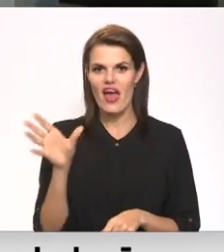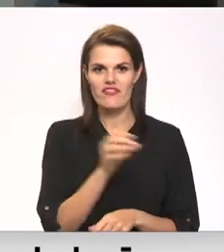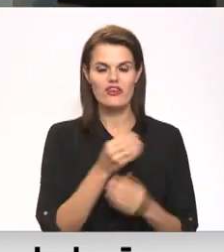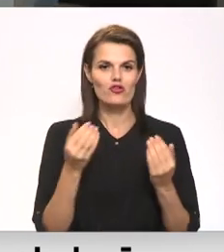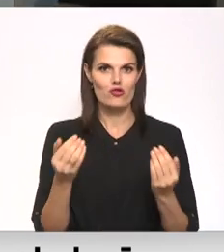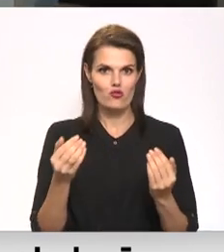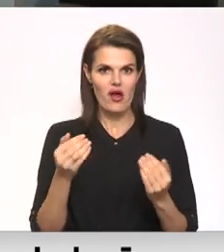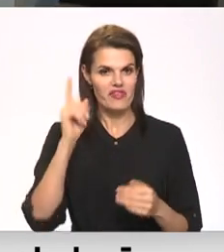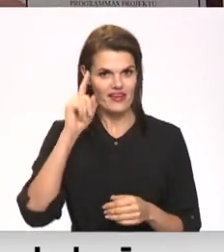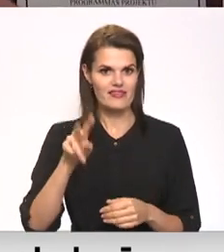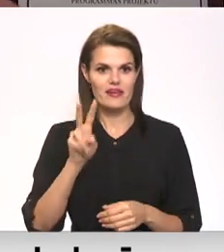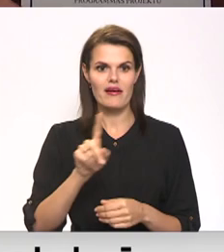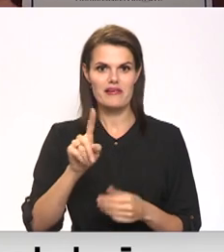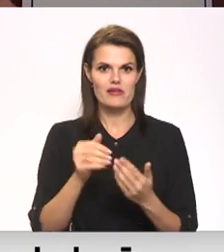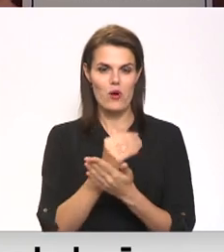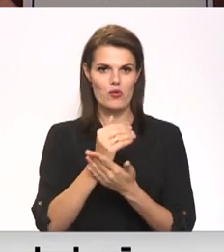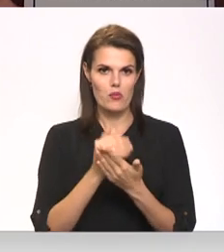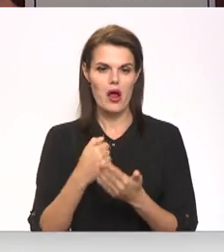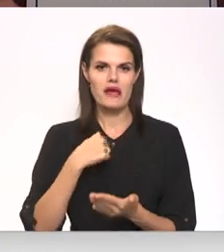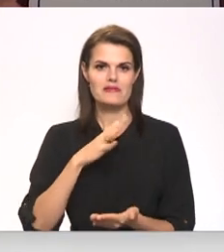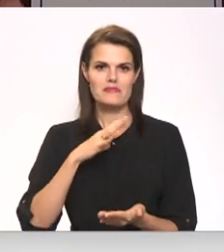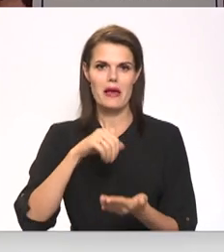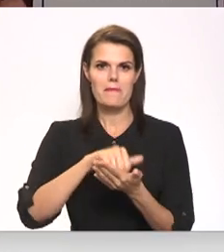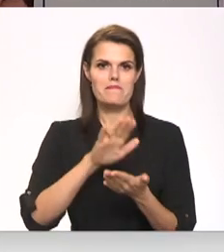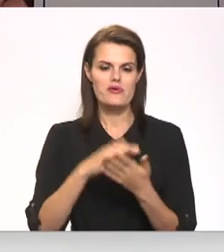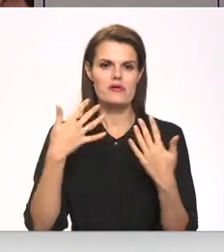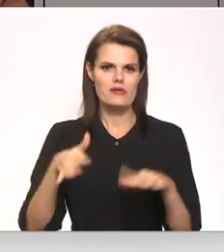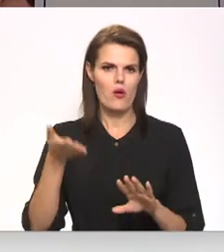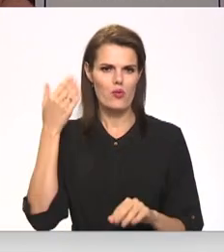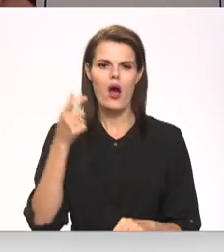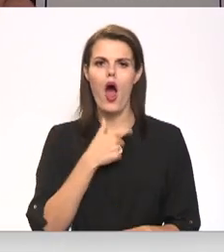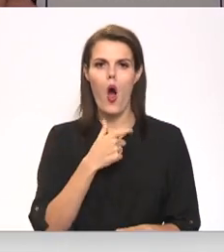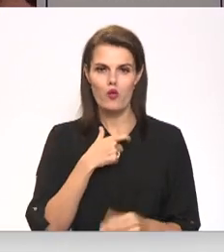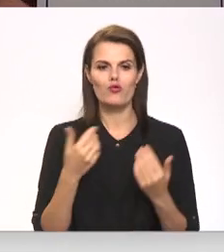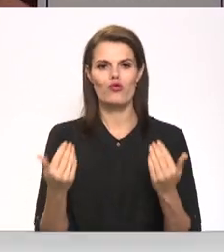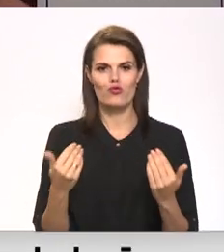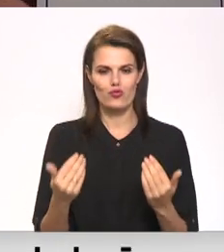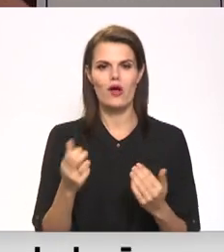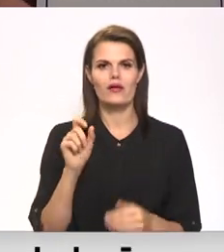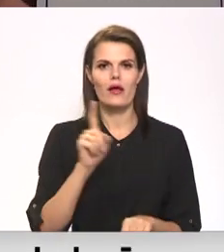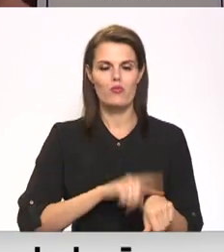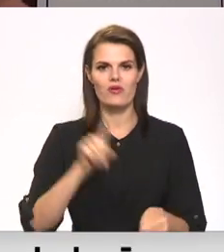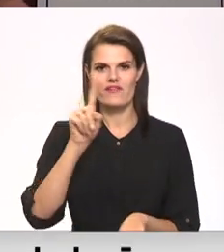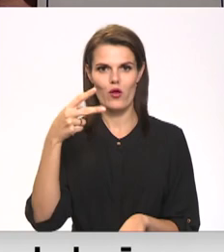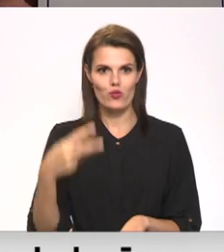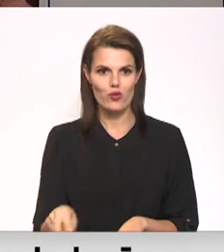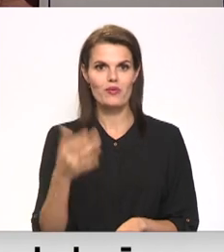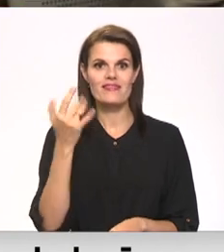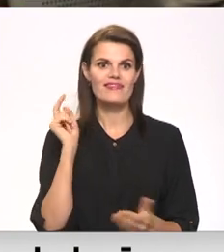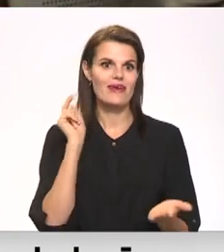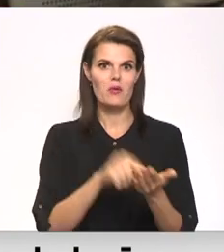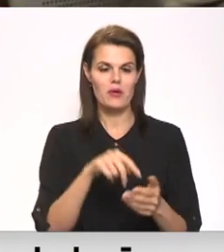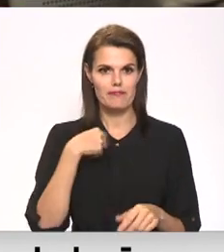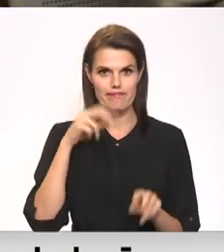uzrunāties zina par jauno lietotni. Es biju pierakstījies kaut kādā augustā, un tā man šodien 13.20, bet cikos es tikšu, es nezinu.